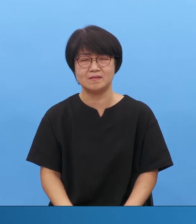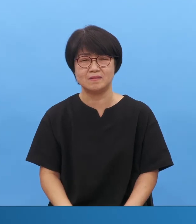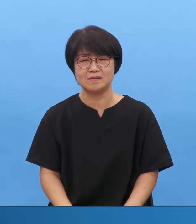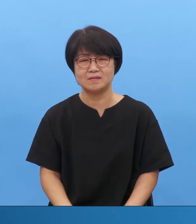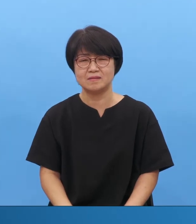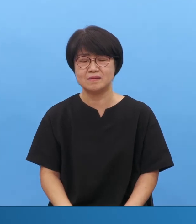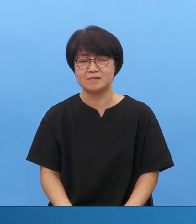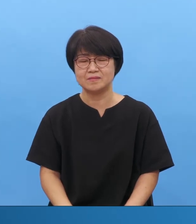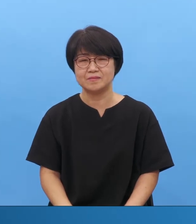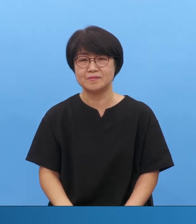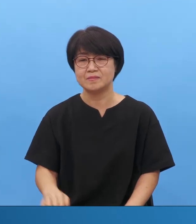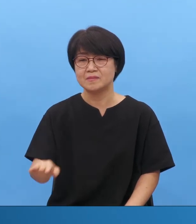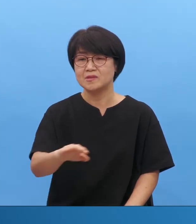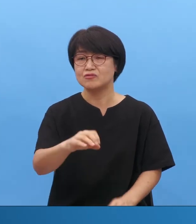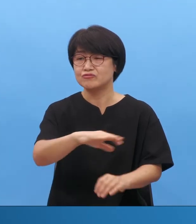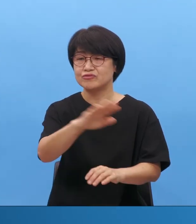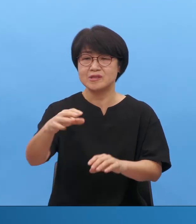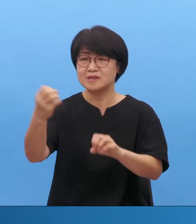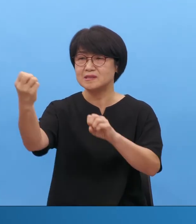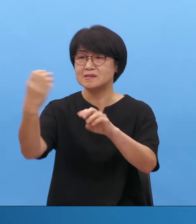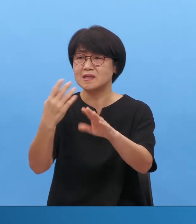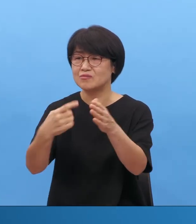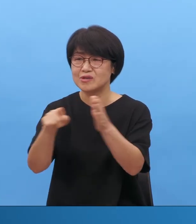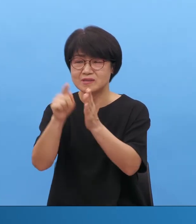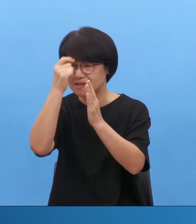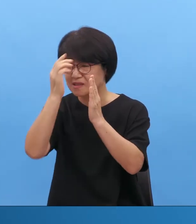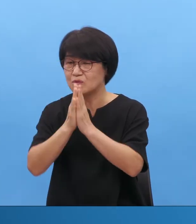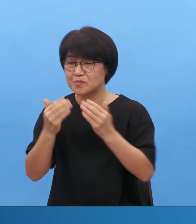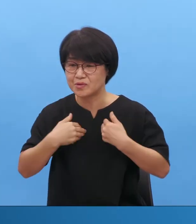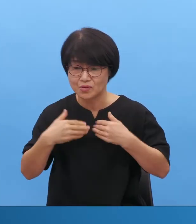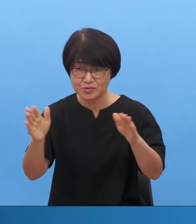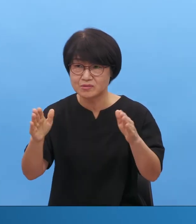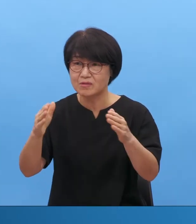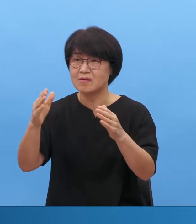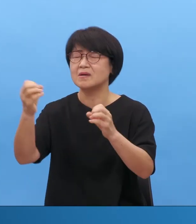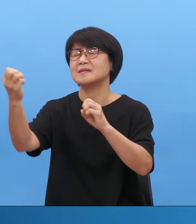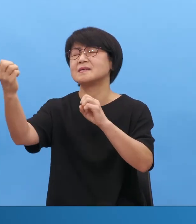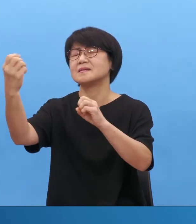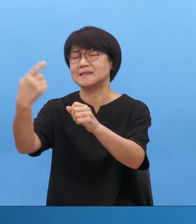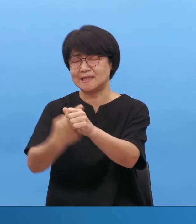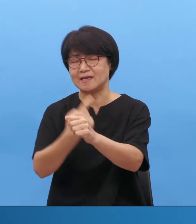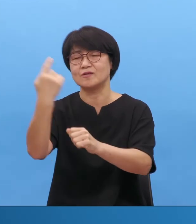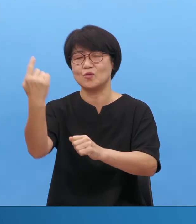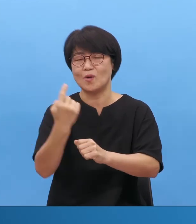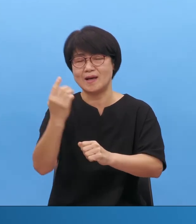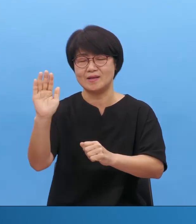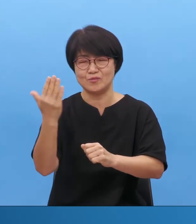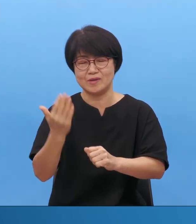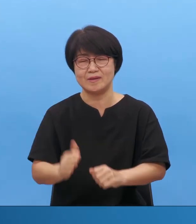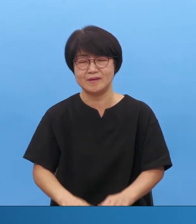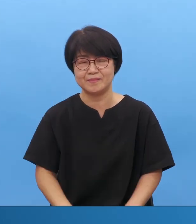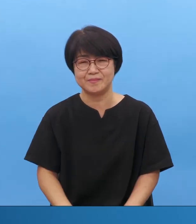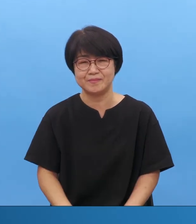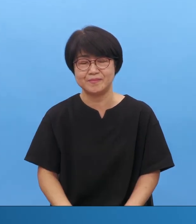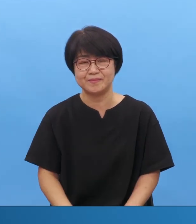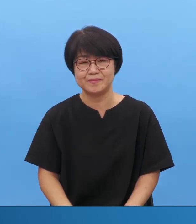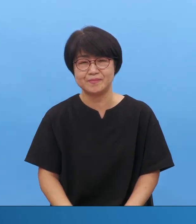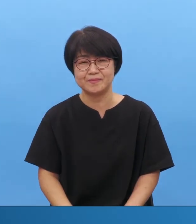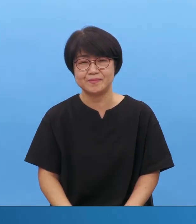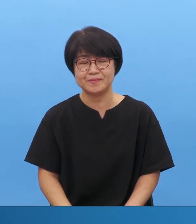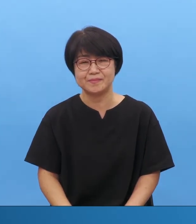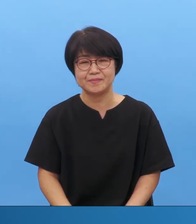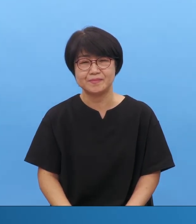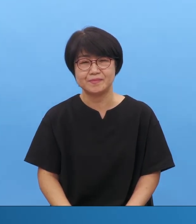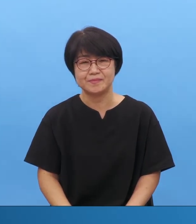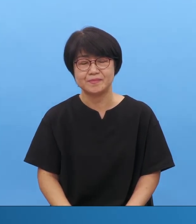수 있는 조건만 되면 오는 거예요. He's compelled to answer us because 그렇죠. we have the conditions for him to answer us. 아니 그 돈 많은 재벌 집에